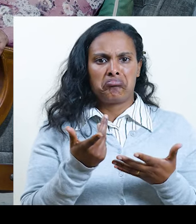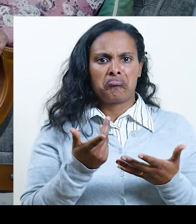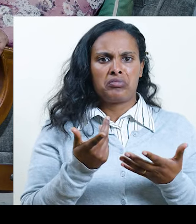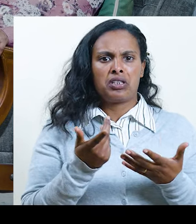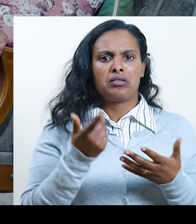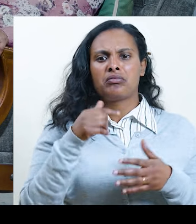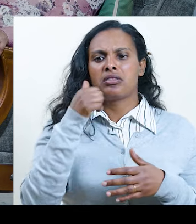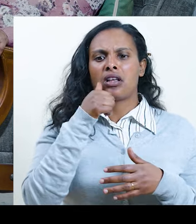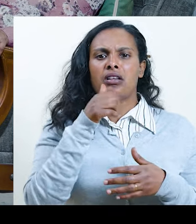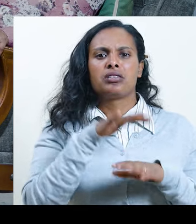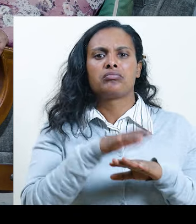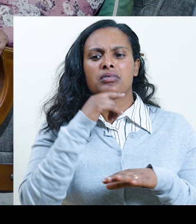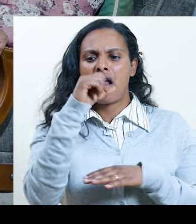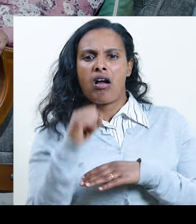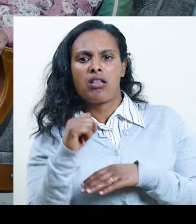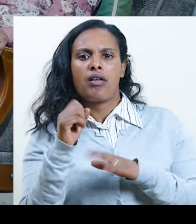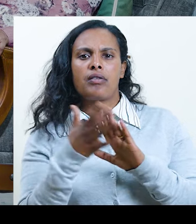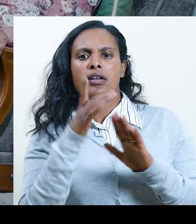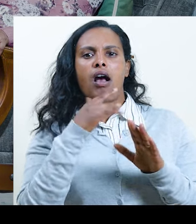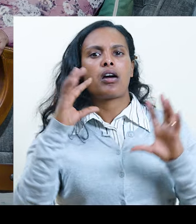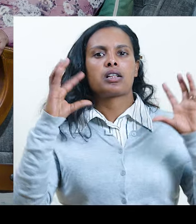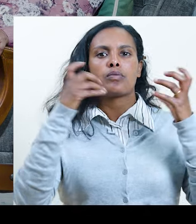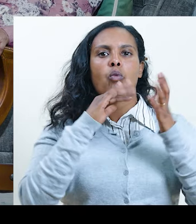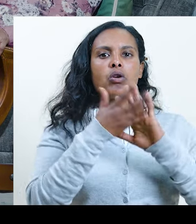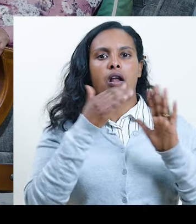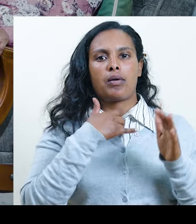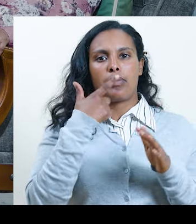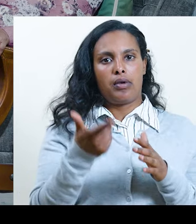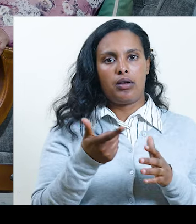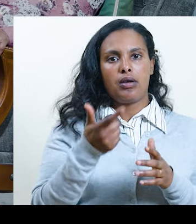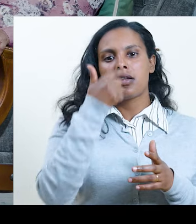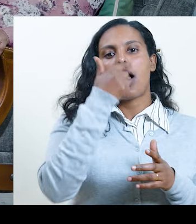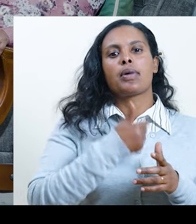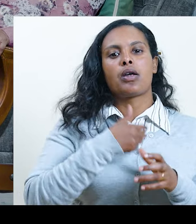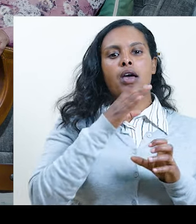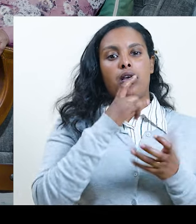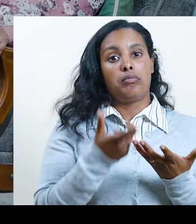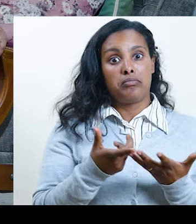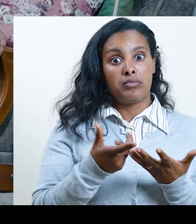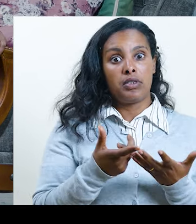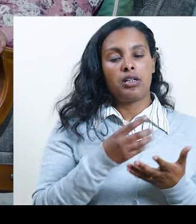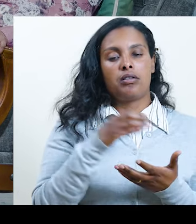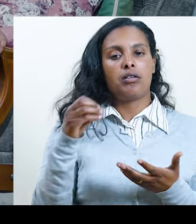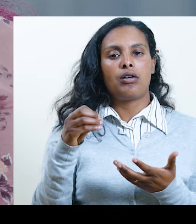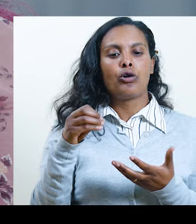መኖር አለባት፣ ትበልጠኛለች፣ እኔ አግሬሲቭ መሆን አለብኝ ብሎ እንዲያምን ነው እያደረግነው ያለ ነው።